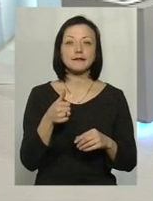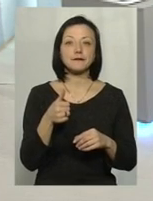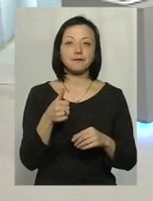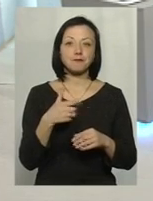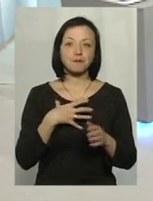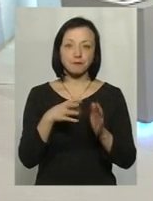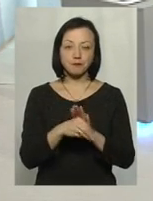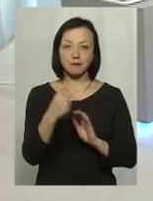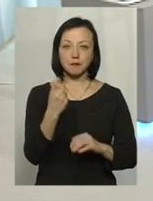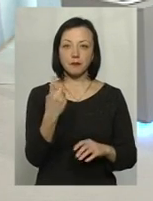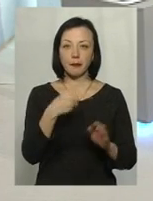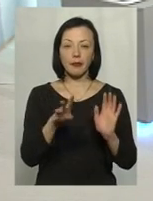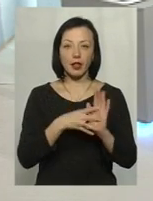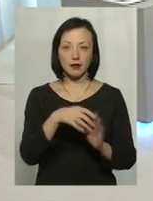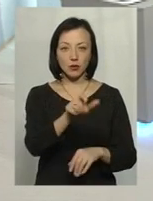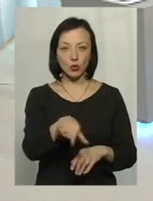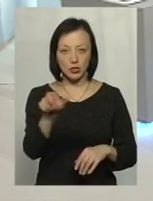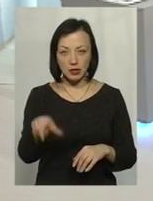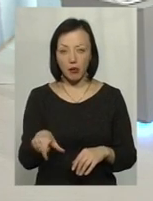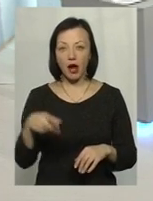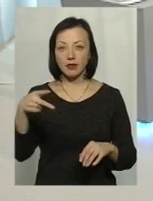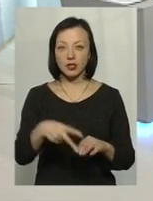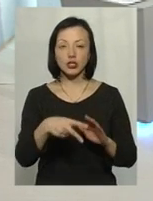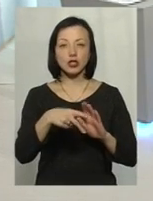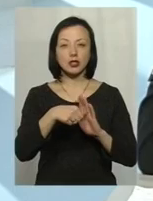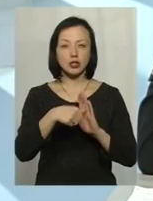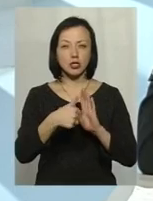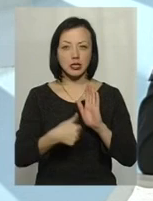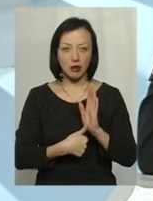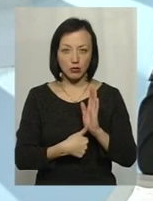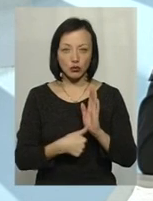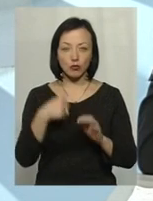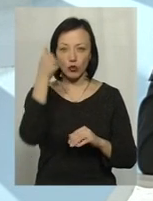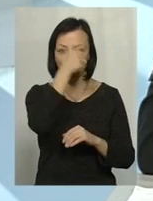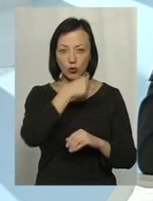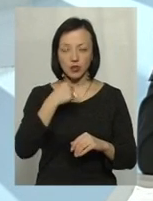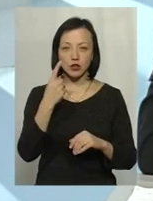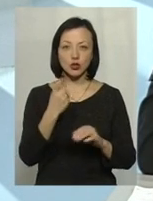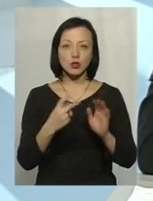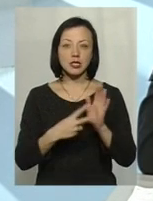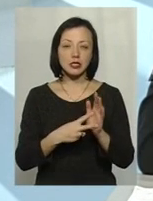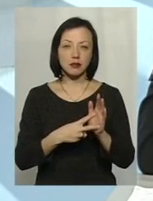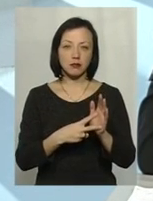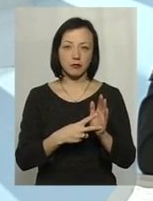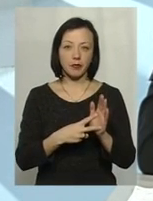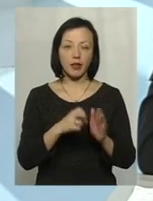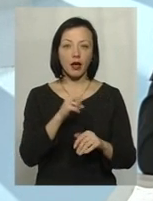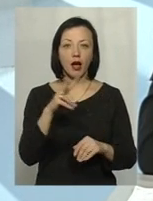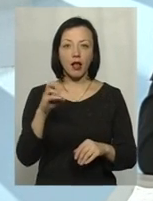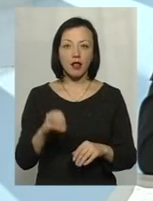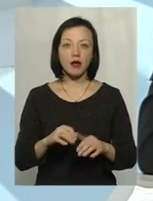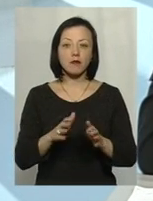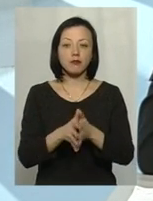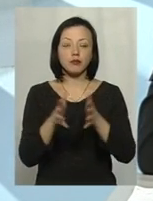в 2015 році загинуло 129 осіб, а в 2016 році 107 осіб. Але значно